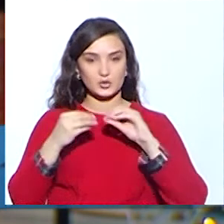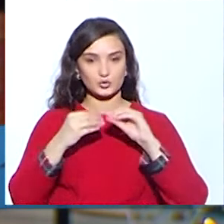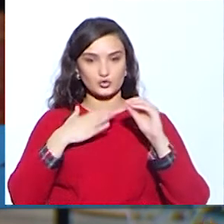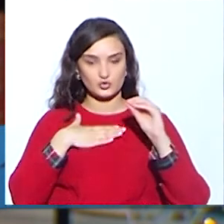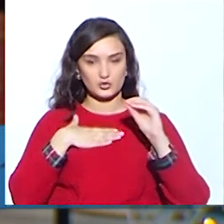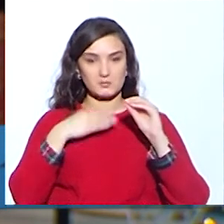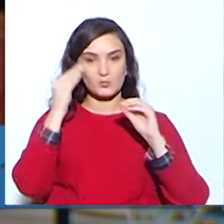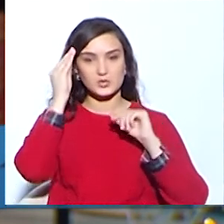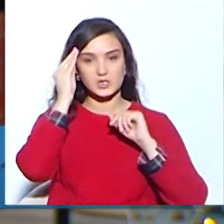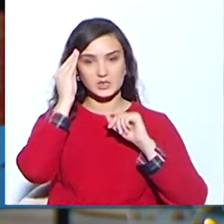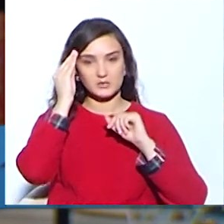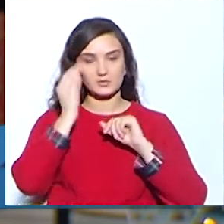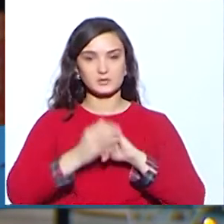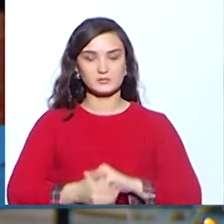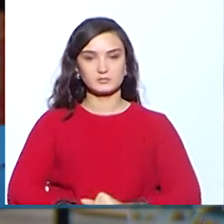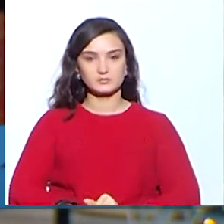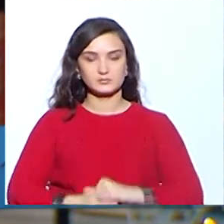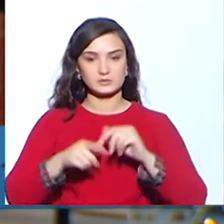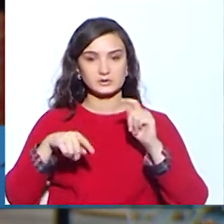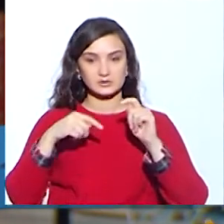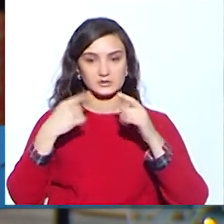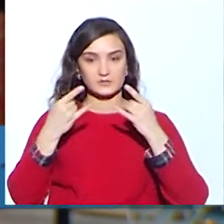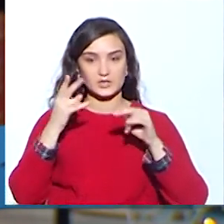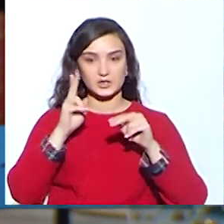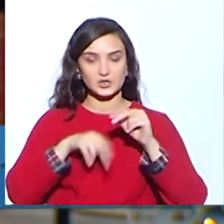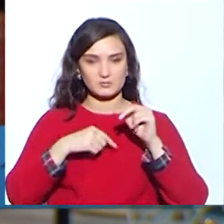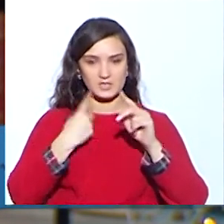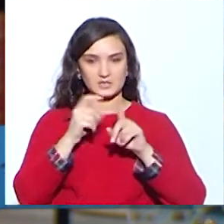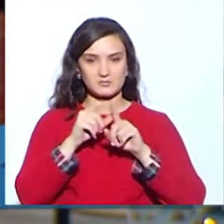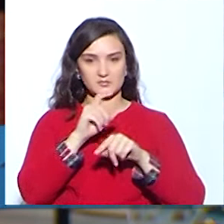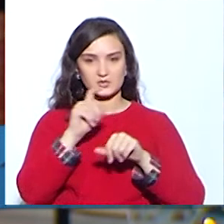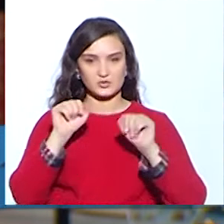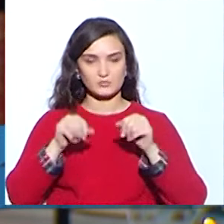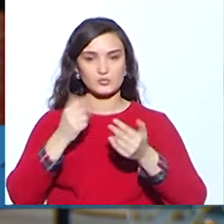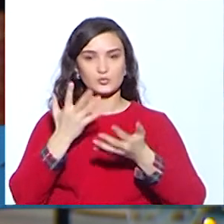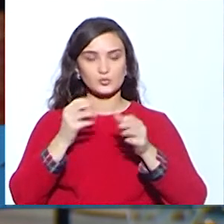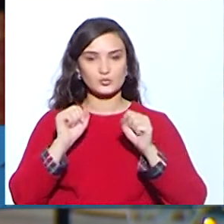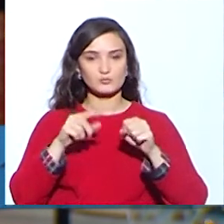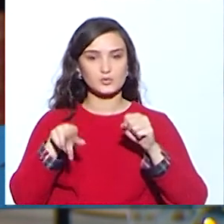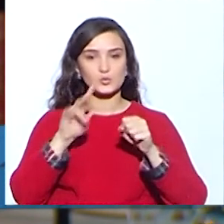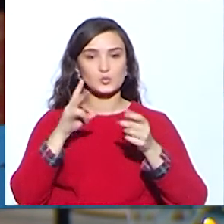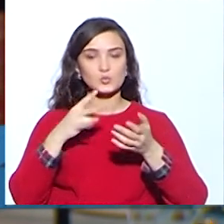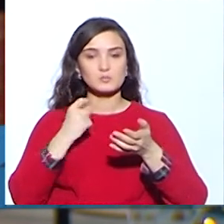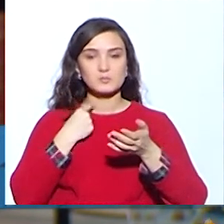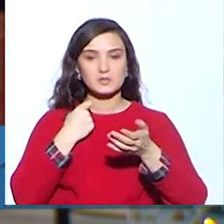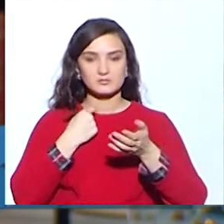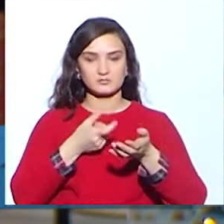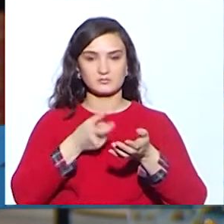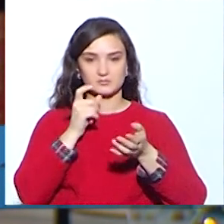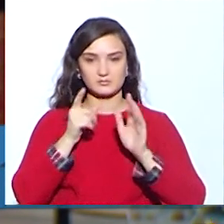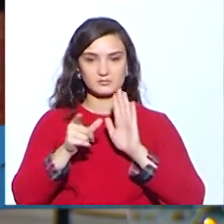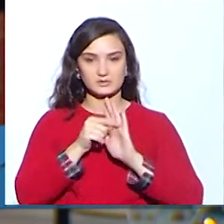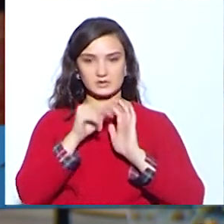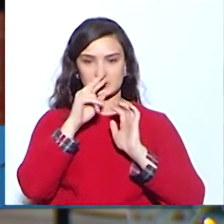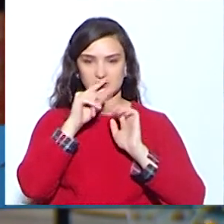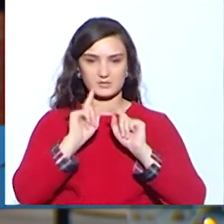ჩემი თვალთახედვით, გადაცემის დამთავრება შემძლია ერთი ფრაზით: თუ შეიძლება, ნუ მიიღებთ ალკოჰოლთან ერთად წამალს, მაგრამ